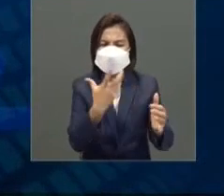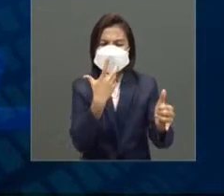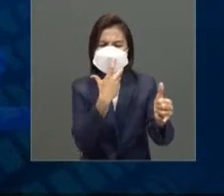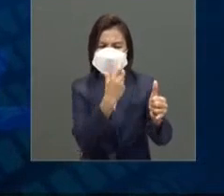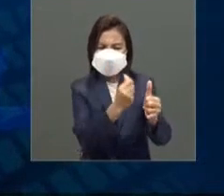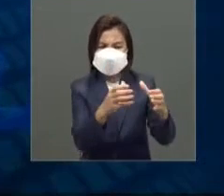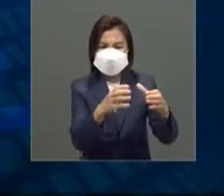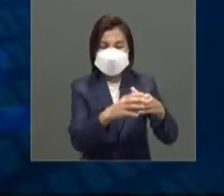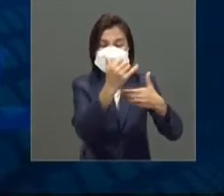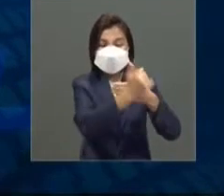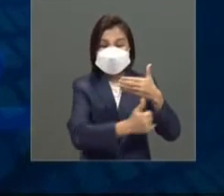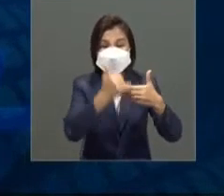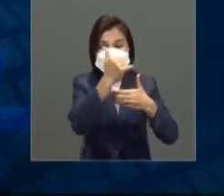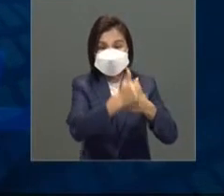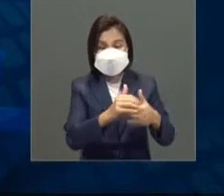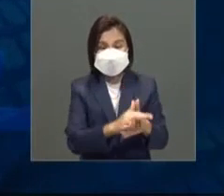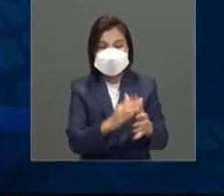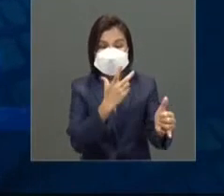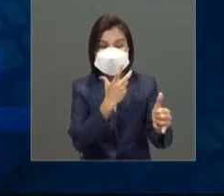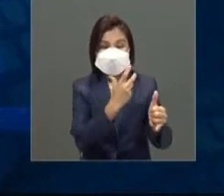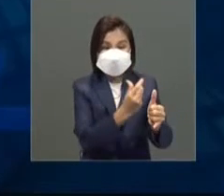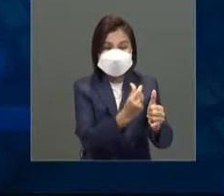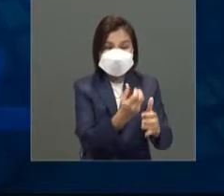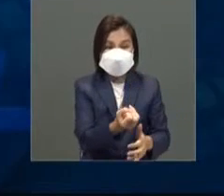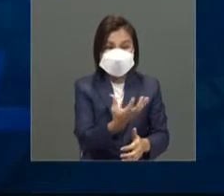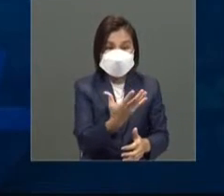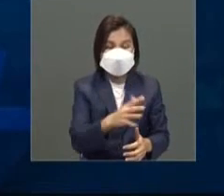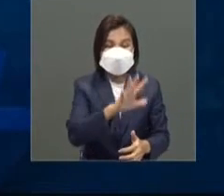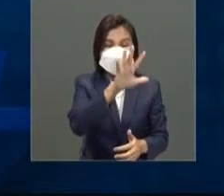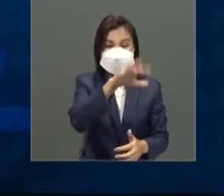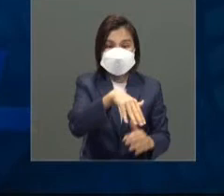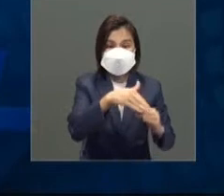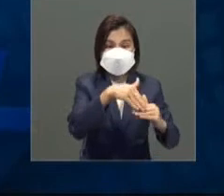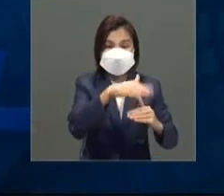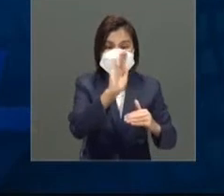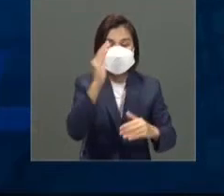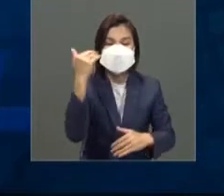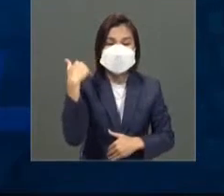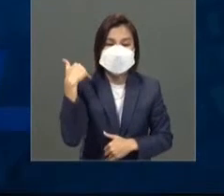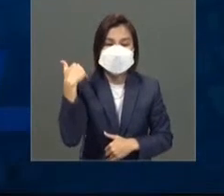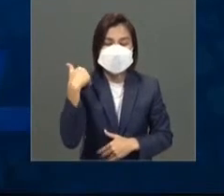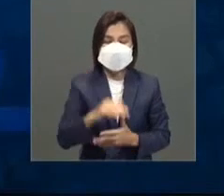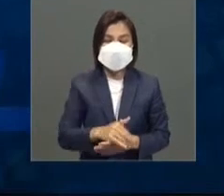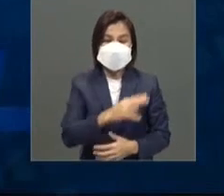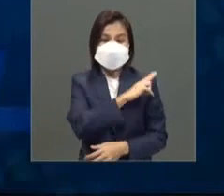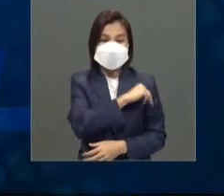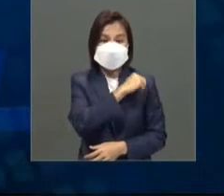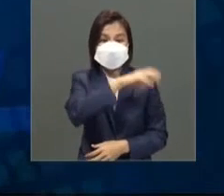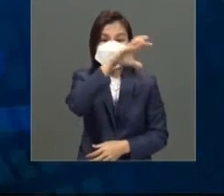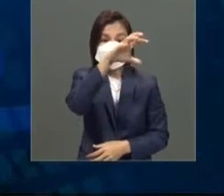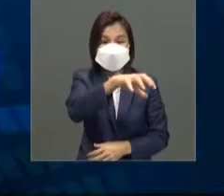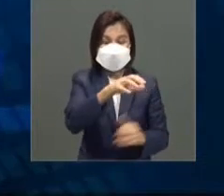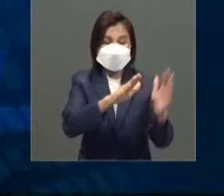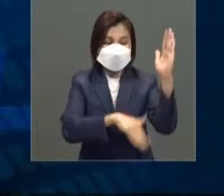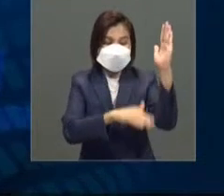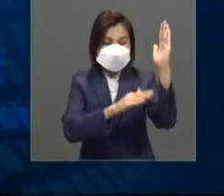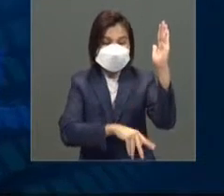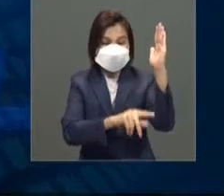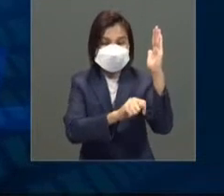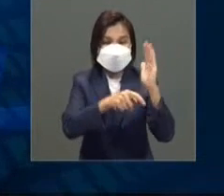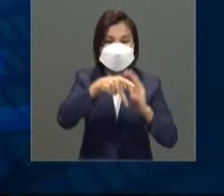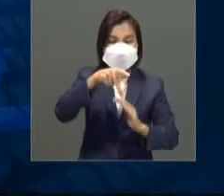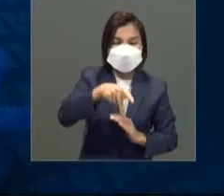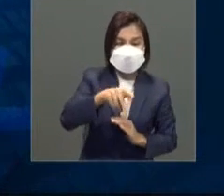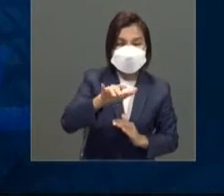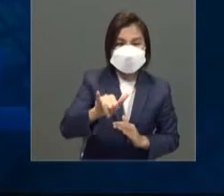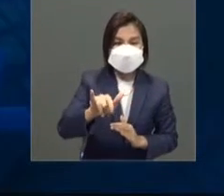ก็ในจุดที่มีการฉีดจำนวนที่มากหน่อยเกิน 5,000 คนขึ้นไปมาแล้วนะครับโรงพยาบาลถลางโรงพยาบาลพญาไท